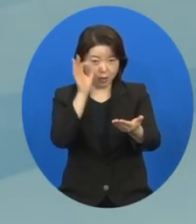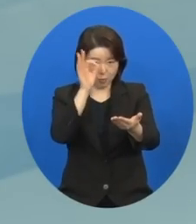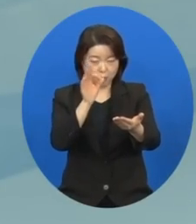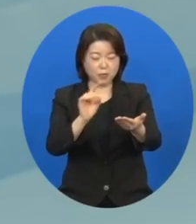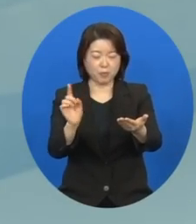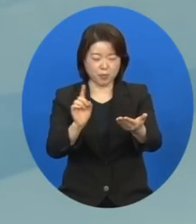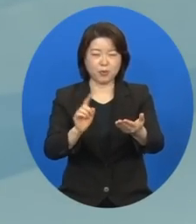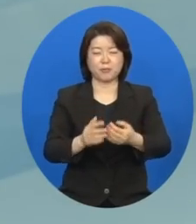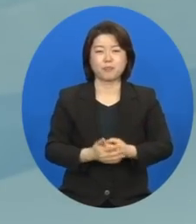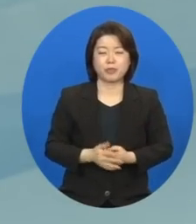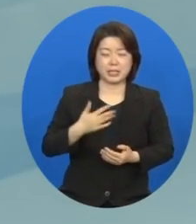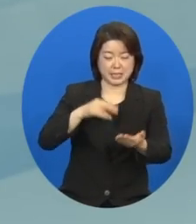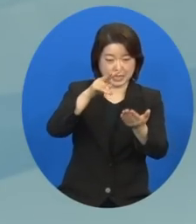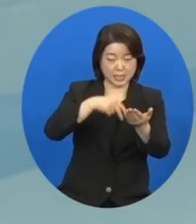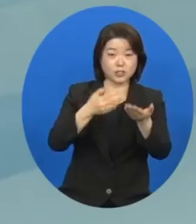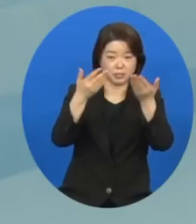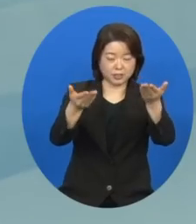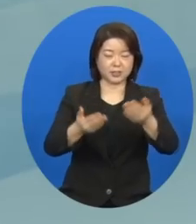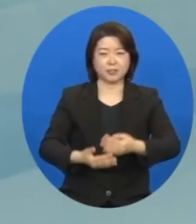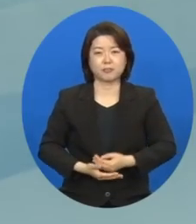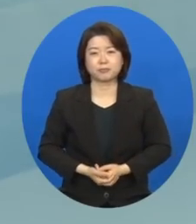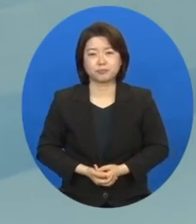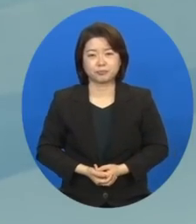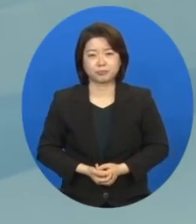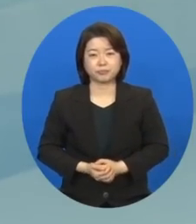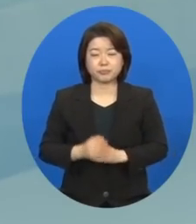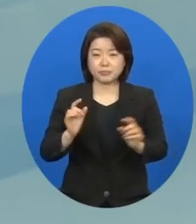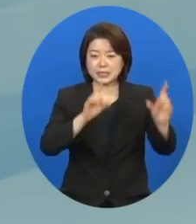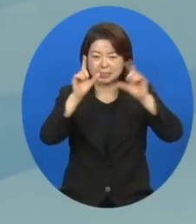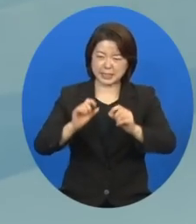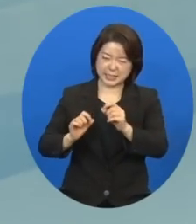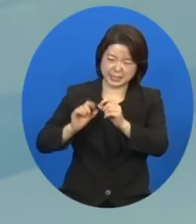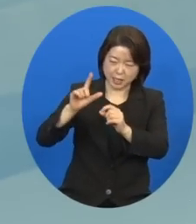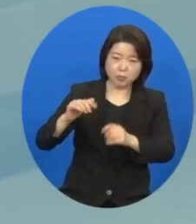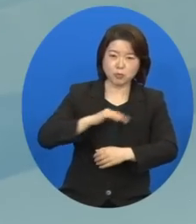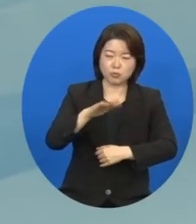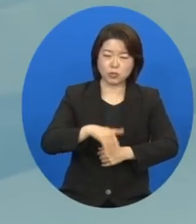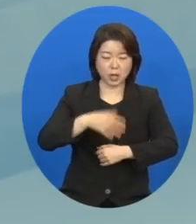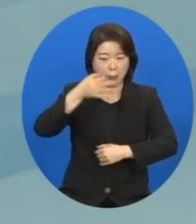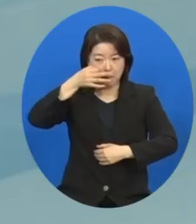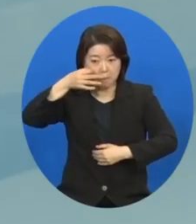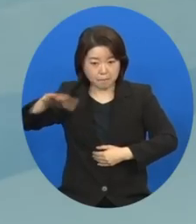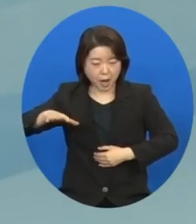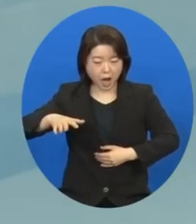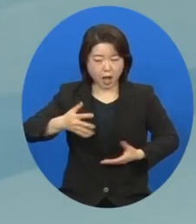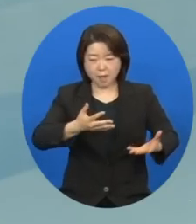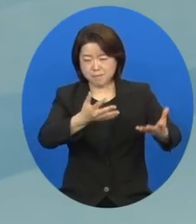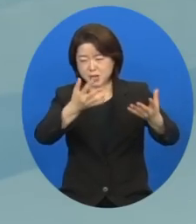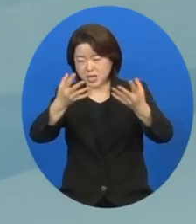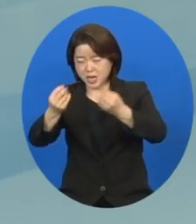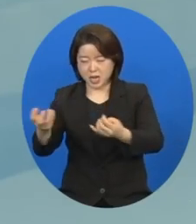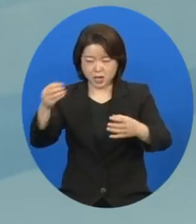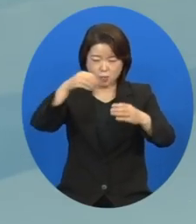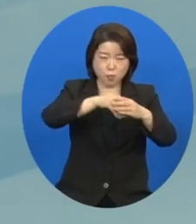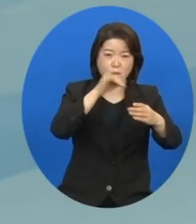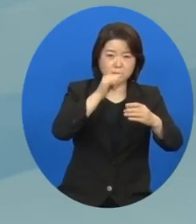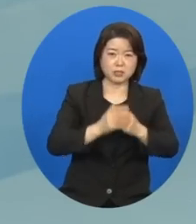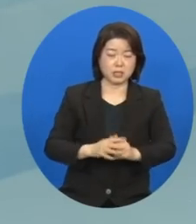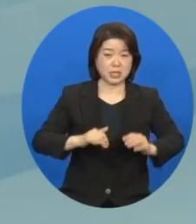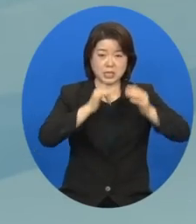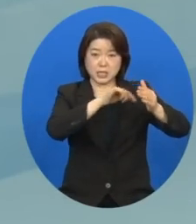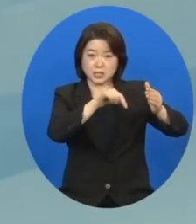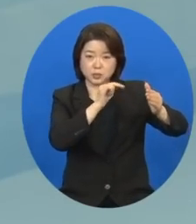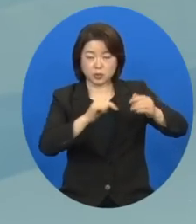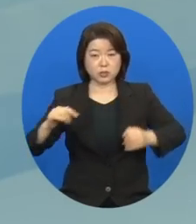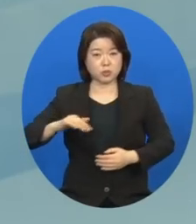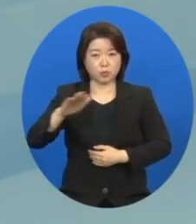썼습니다. 제가 한번 읽어볼게요. 잘 들어보세요. 삶의 대부분은 우리가 흔히 볼 수 없는 것들로 이루어져 있습니다. 세상에는